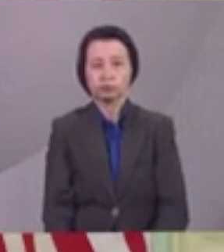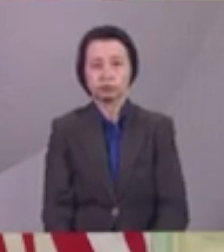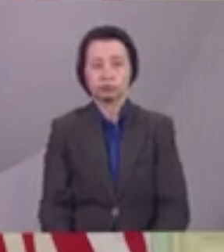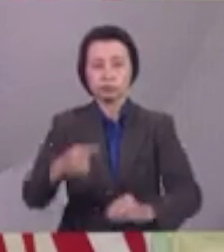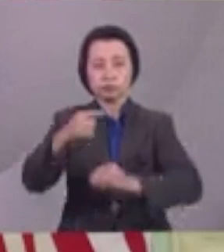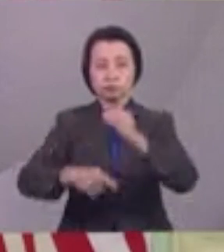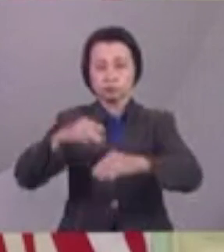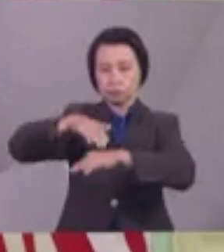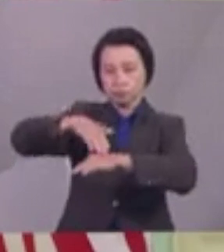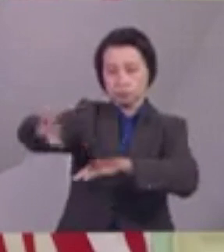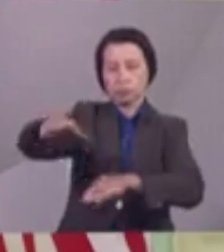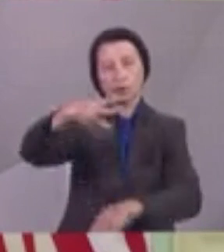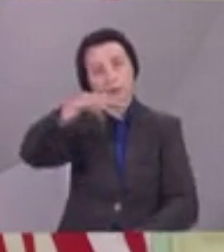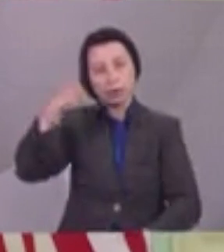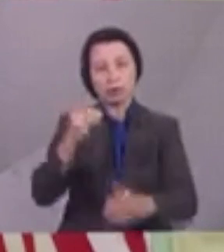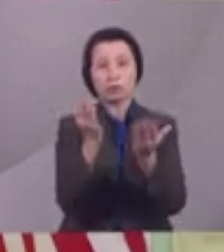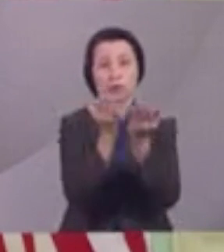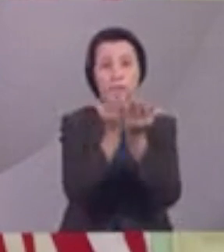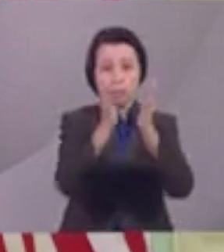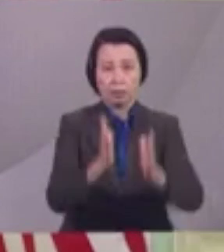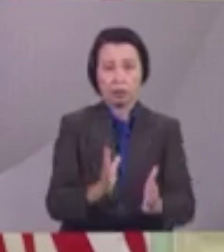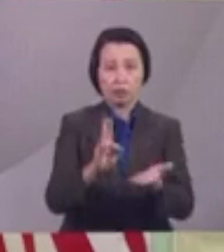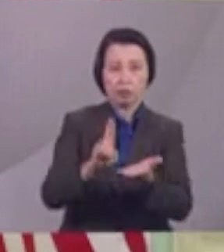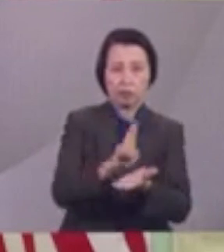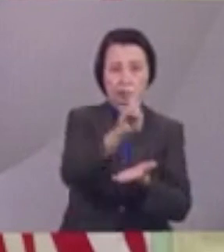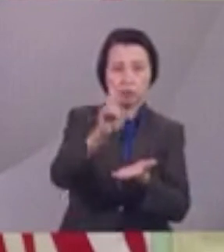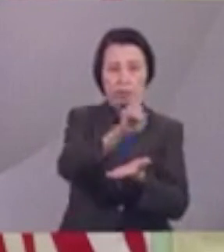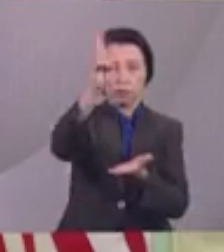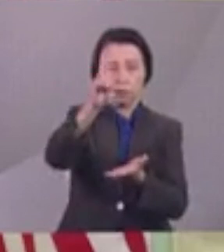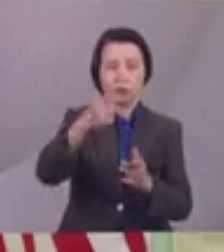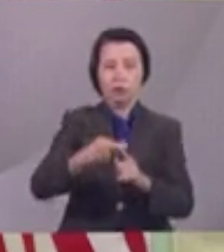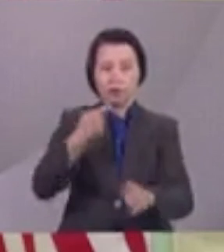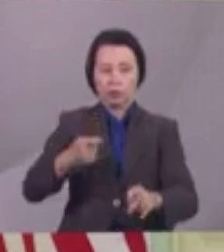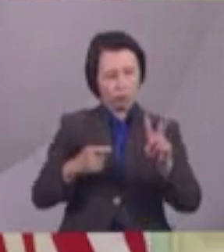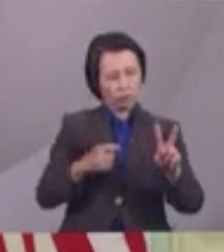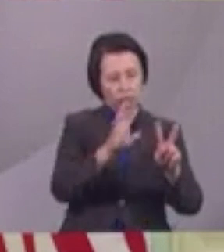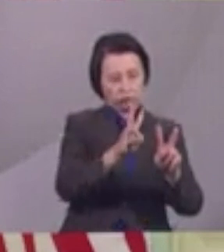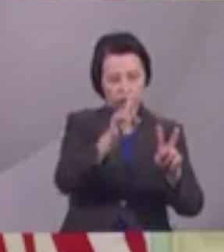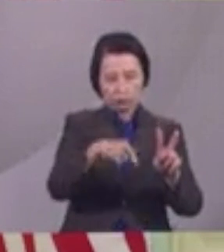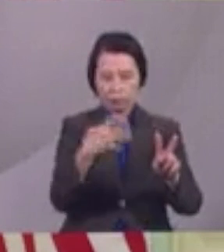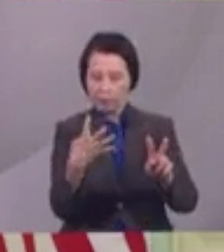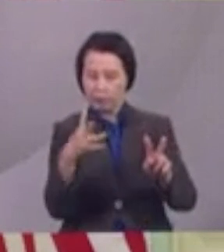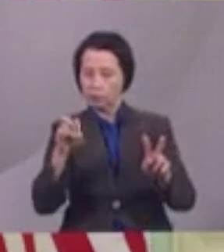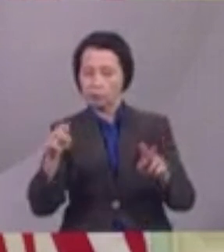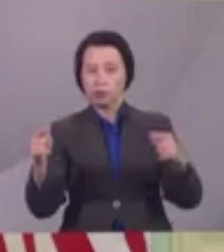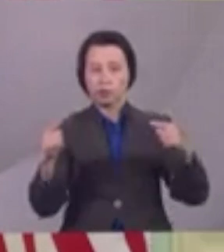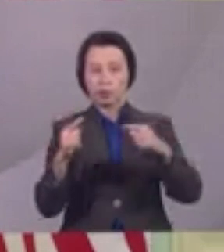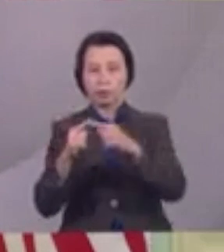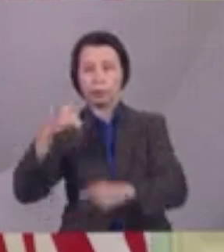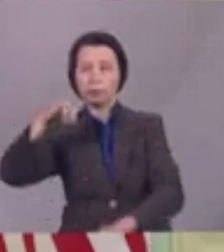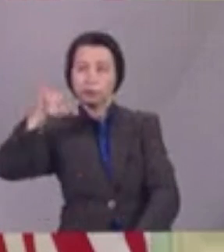Mengenai penghantaran pulang pelajar-pelajar IPT dari 27 April 2020 sehingga